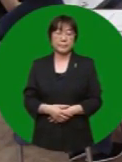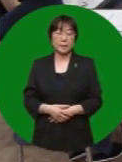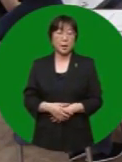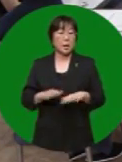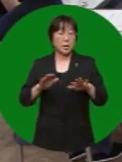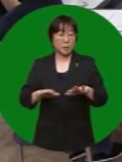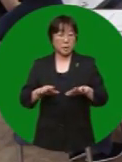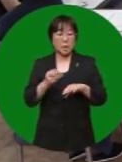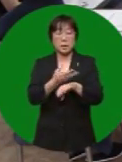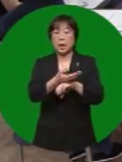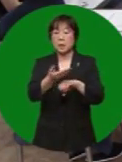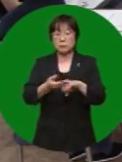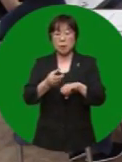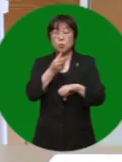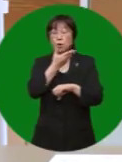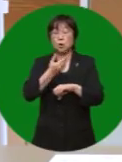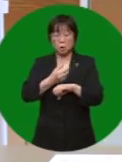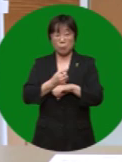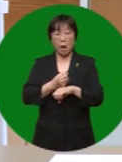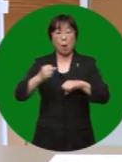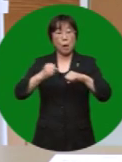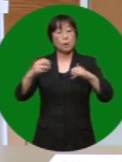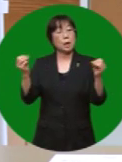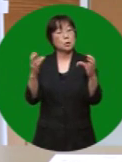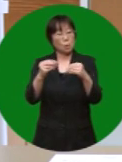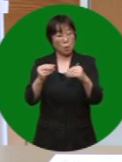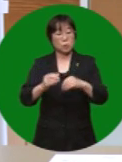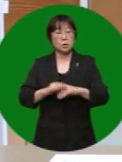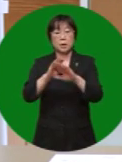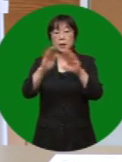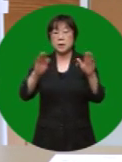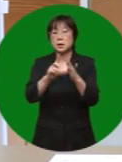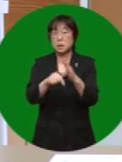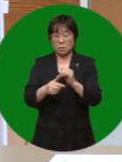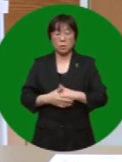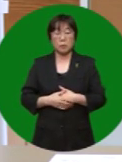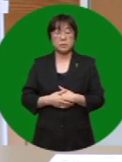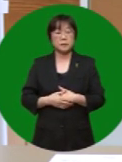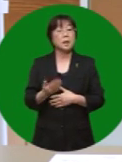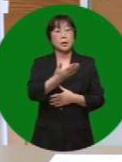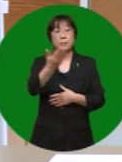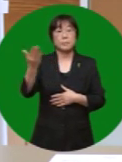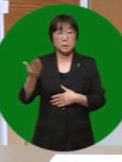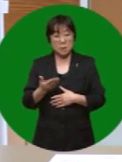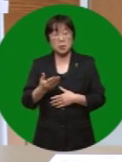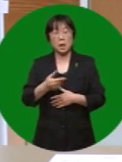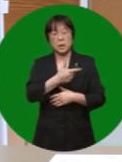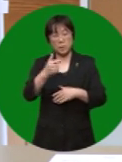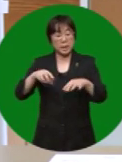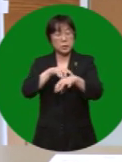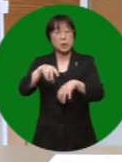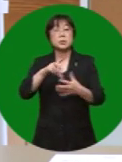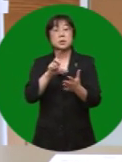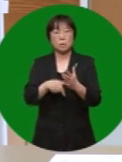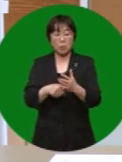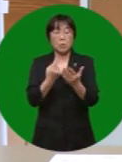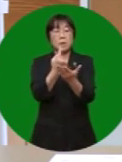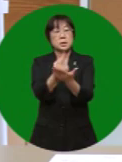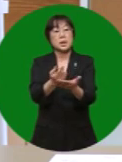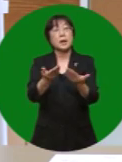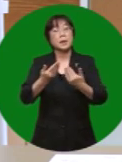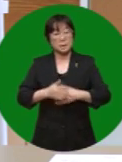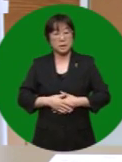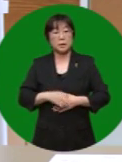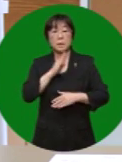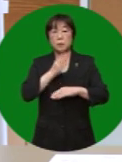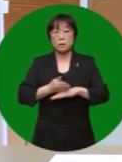本日は宝の島徳島ワクワクトーク開催をいたしましたところ、皆さん方には大変お忙しい中ご出席をいただきま